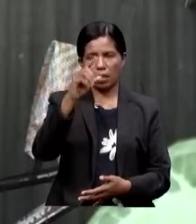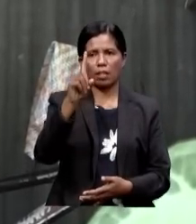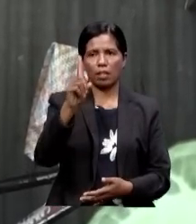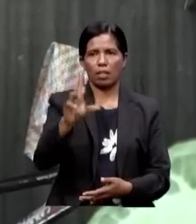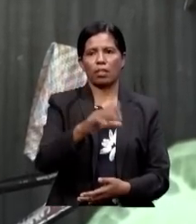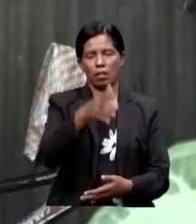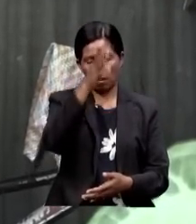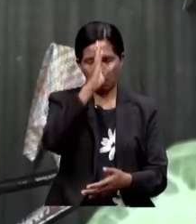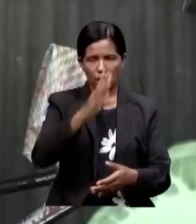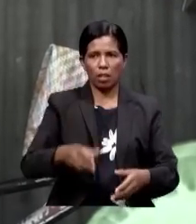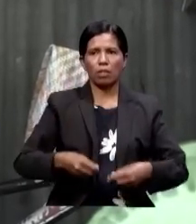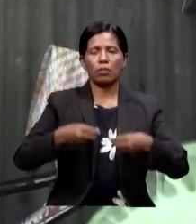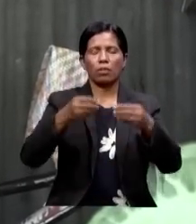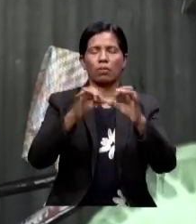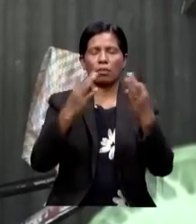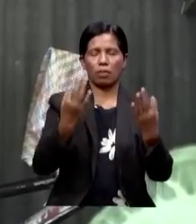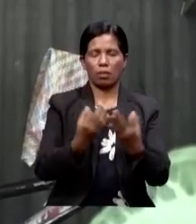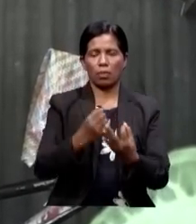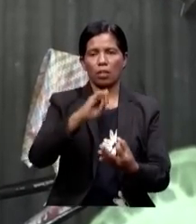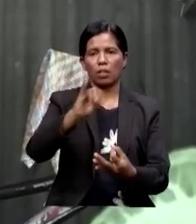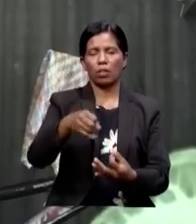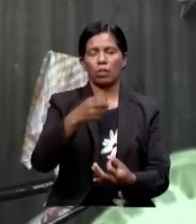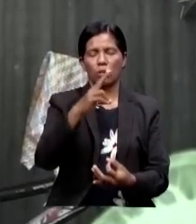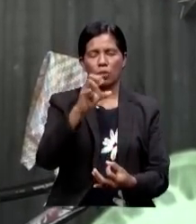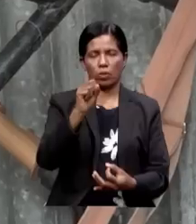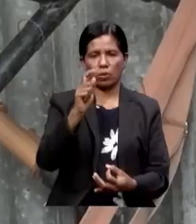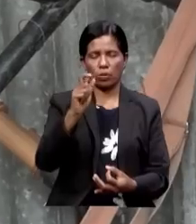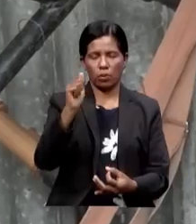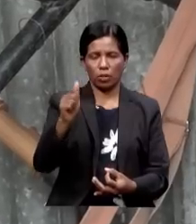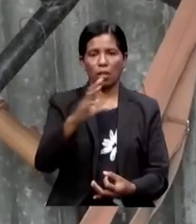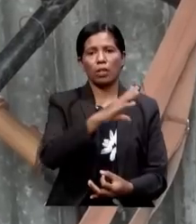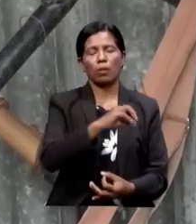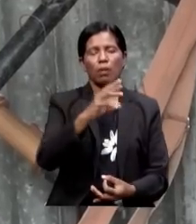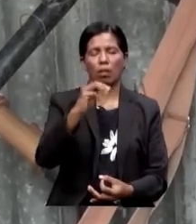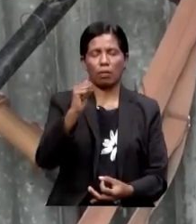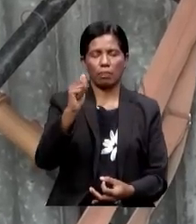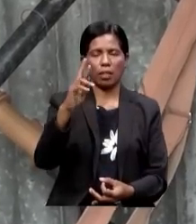nebe maroma karaik ba familia Justa Suarez ho Martinho Ribeiro.